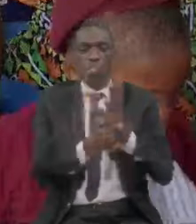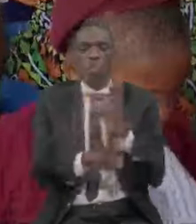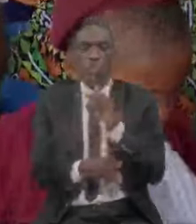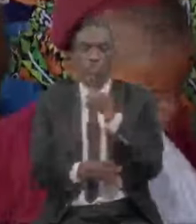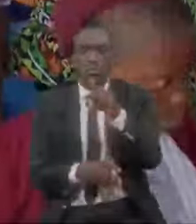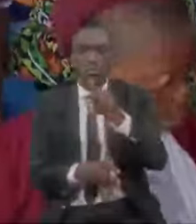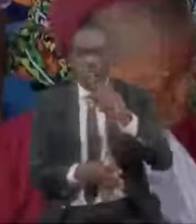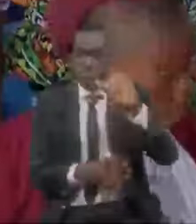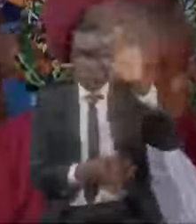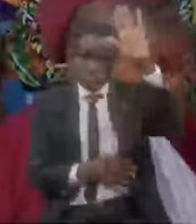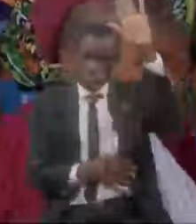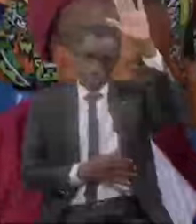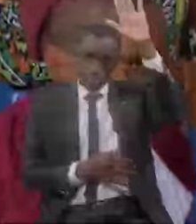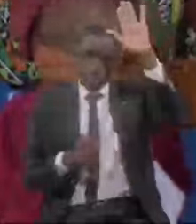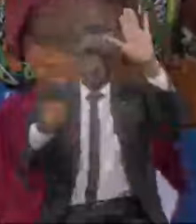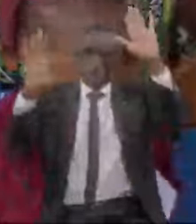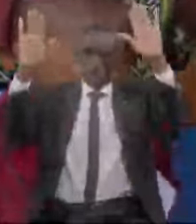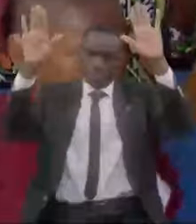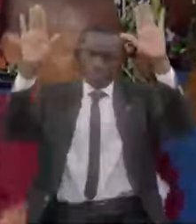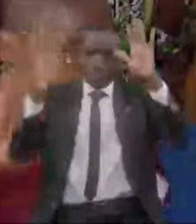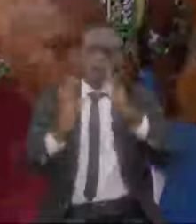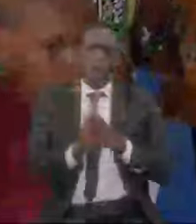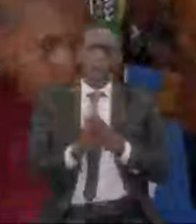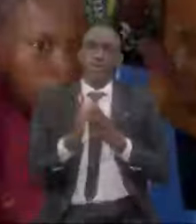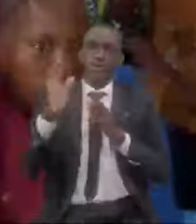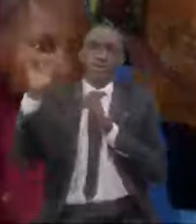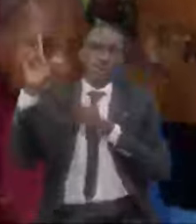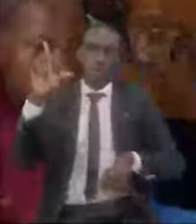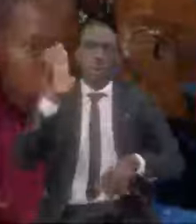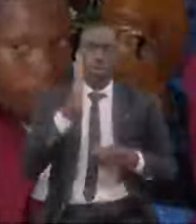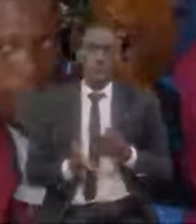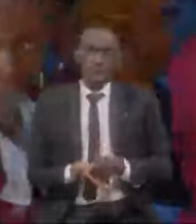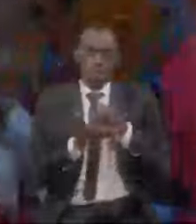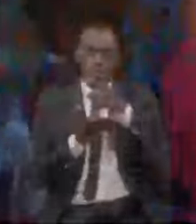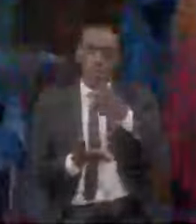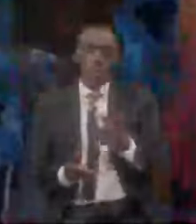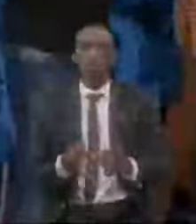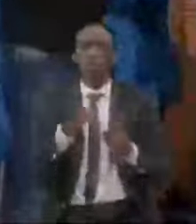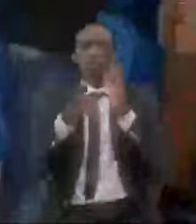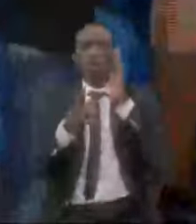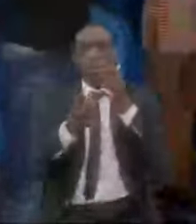main. Le Seigneur va t'aider. Tu vas suivre